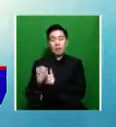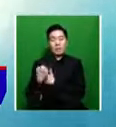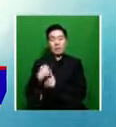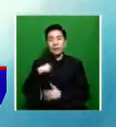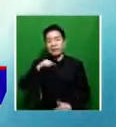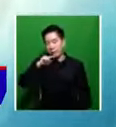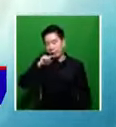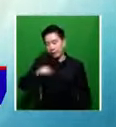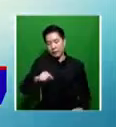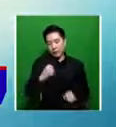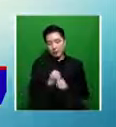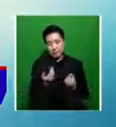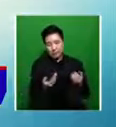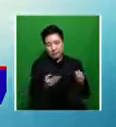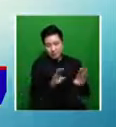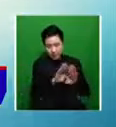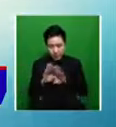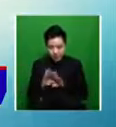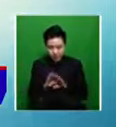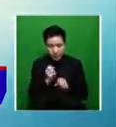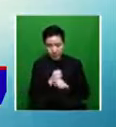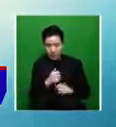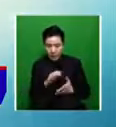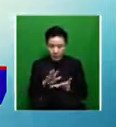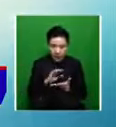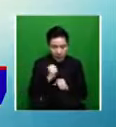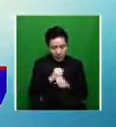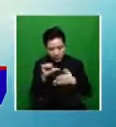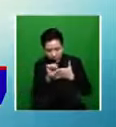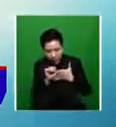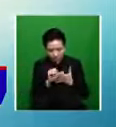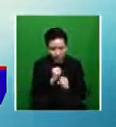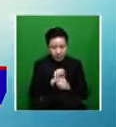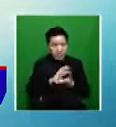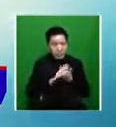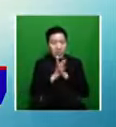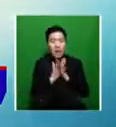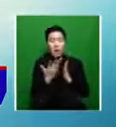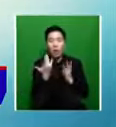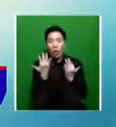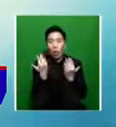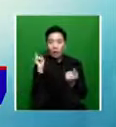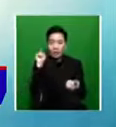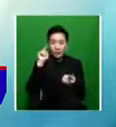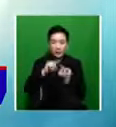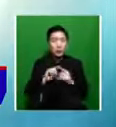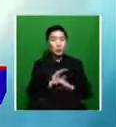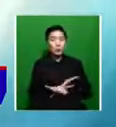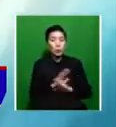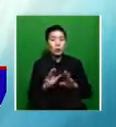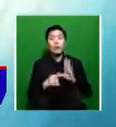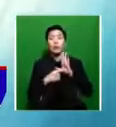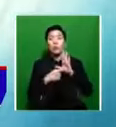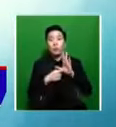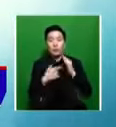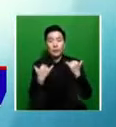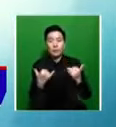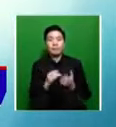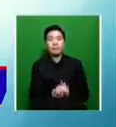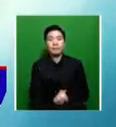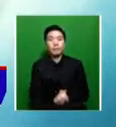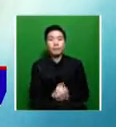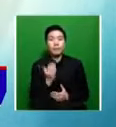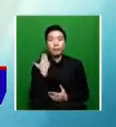สั่งปิดให้ดำเนินการเนี่ยปรับปรุงจนกว่าจะมีการออกคำสั่งยกเลิกนะครับทางด้านนี้ตัวอย่างเช่นนะครับ